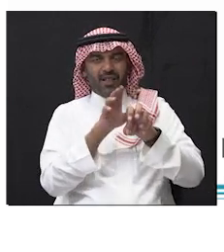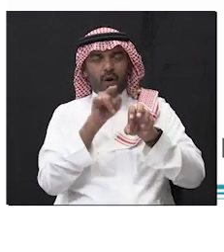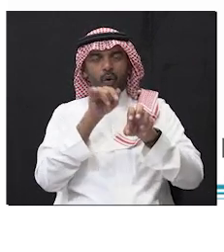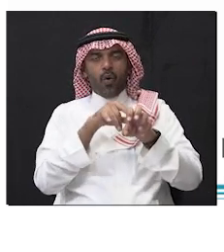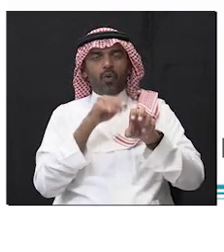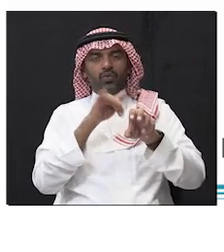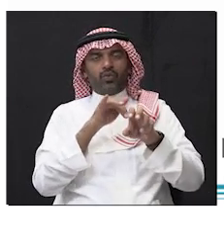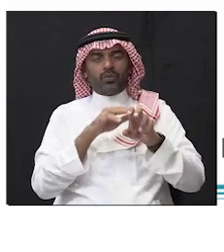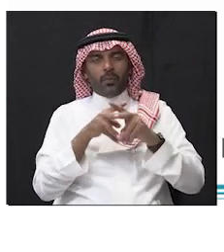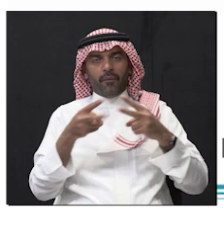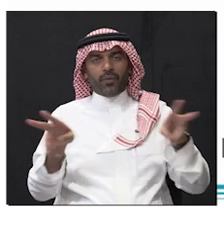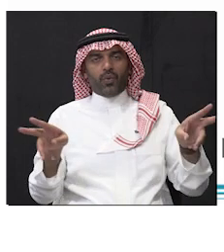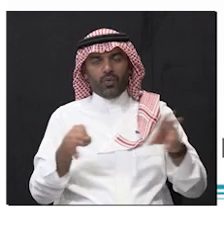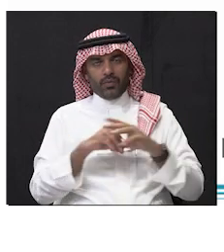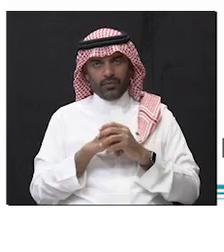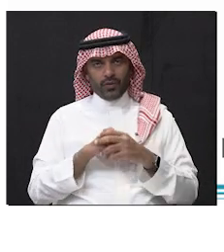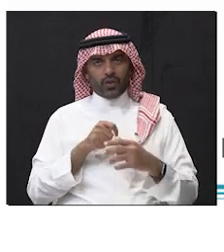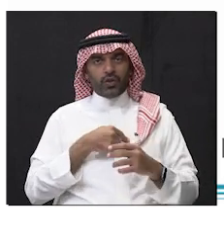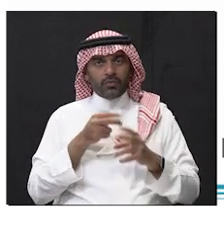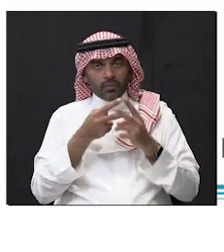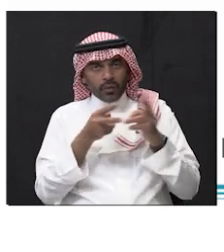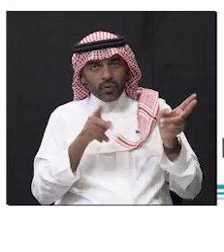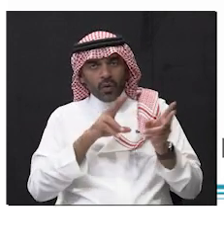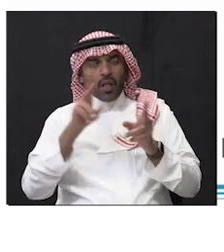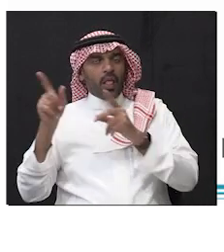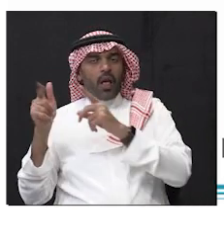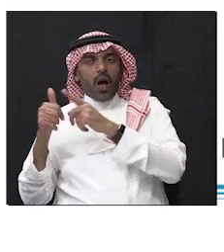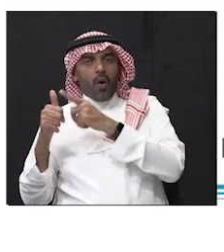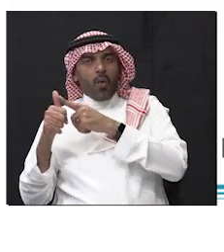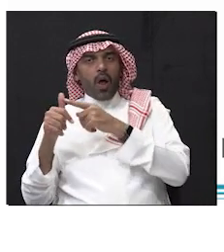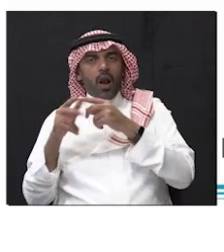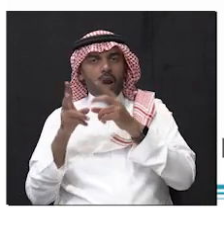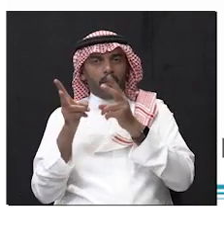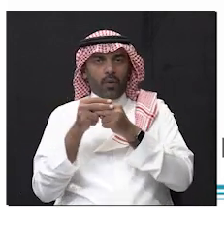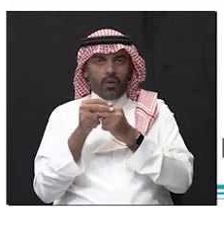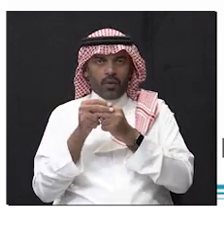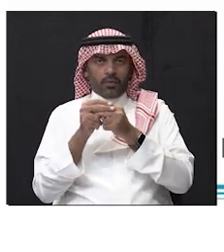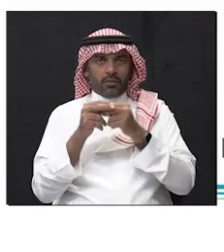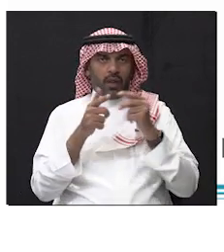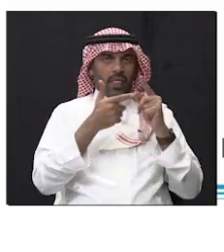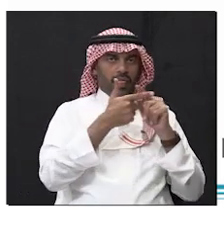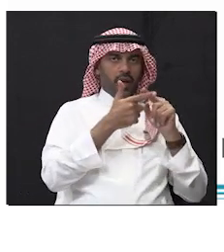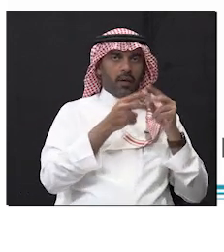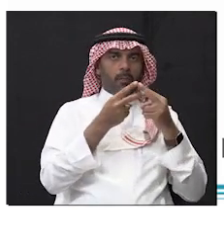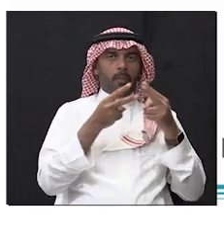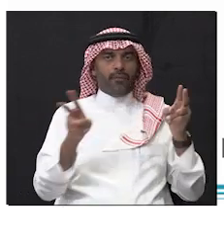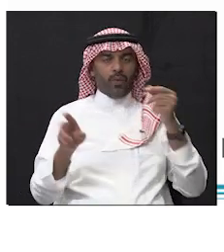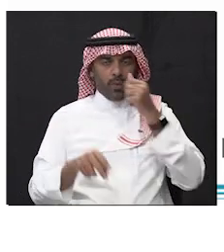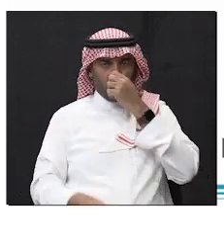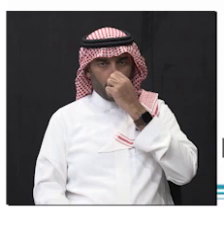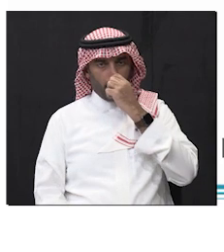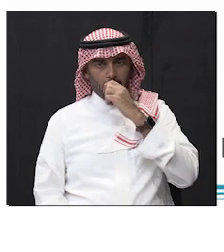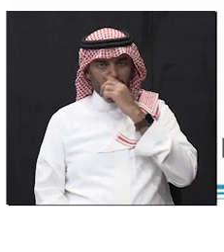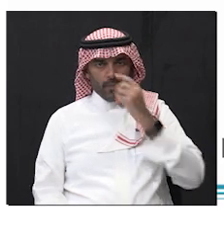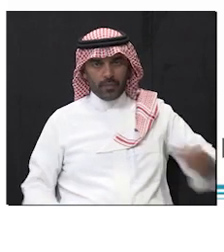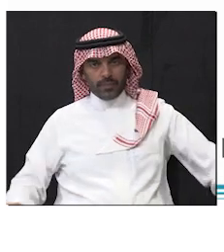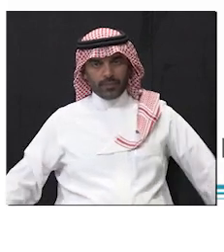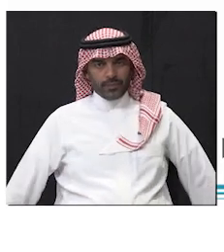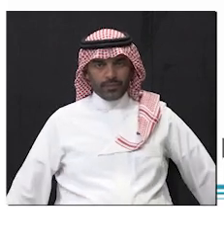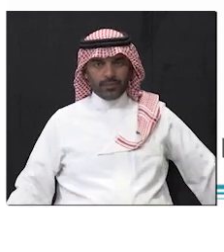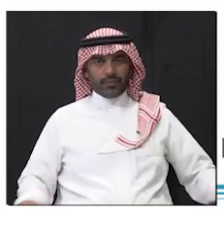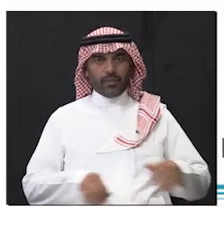الدموي المغلق يدفع الدم في أوعية دموية مغلقة، ولكن المفتوح لا يوجد له أوعية دموية ويدفع